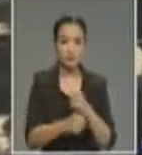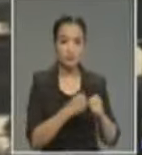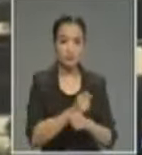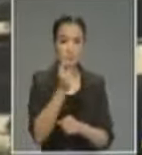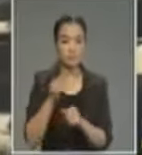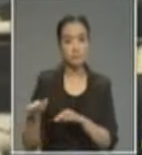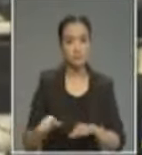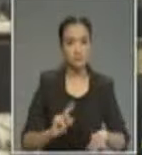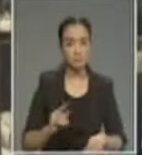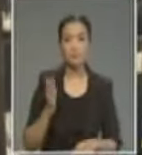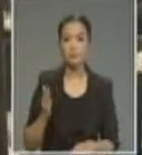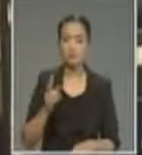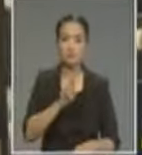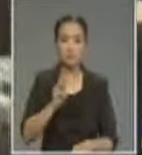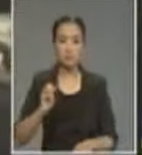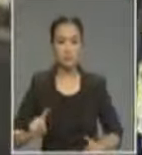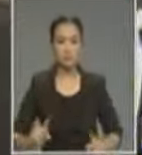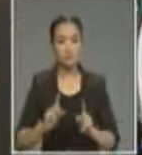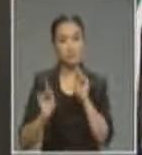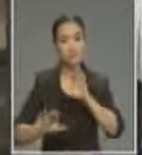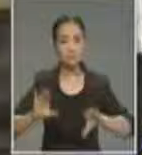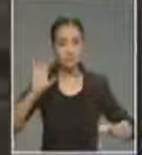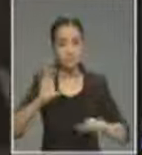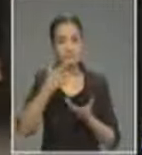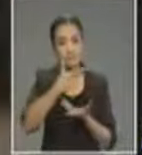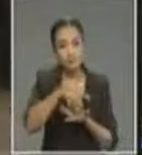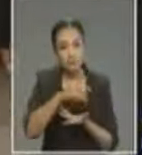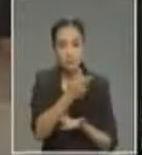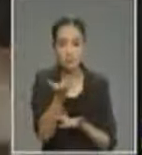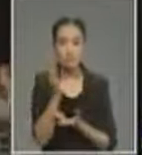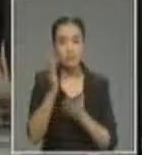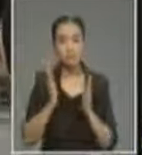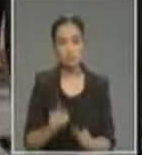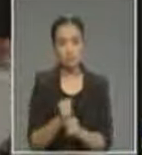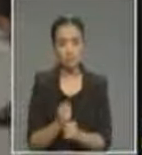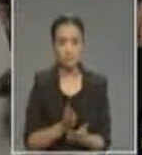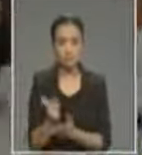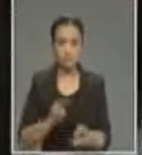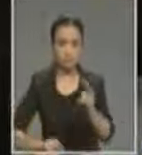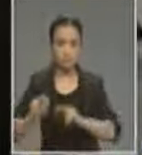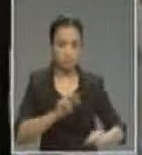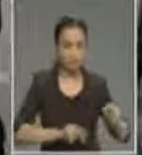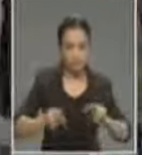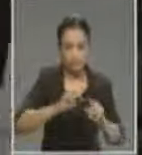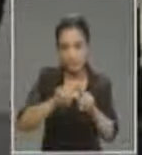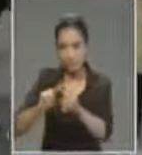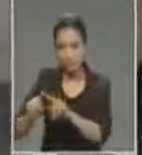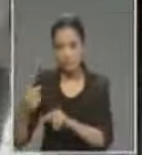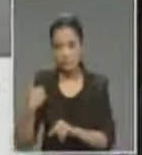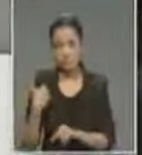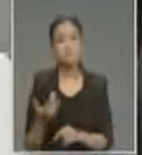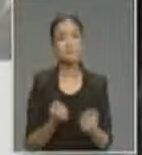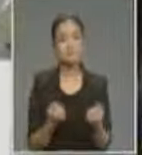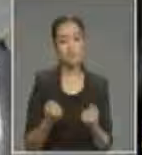คะพลเอกอนุพงษ์เผ่าจินดารัฐมนตรีว่าการกระทรวงมหาดไทยกล่าวว่าให้เจ้าหน้าที่ฝ่ายปกครองไปดูแลความปลอดภัยในพื้นที่ต่างๆโดยเน้นลด